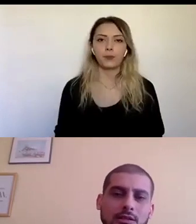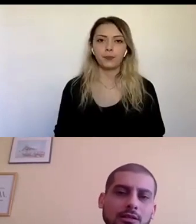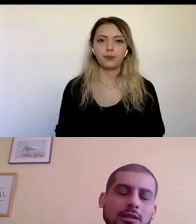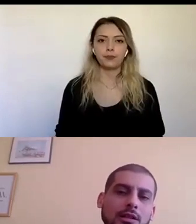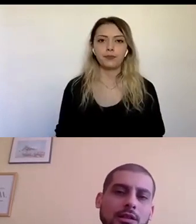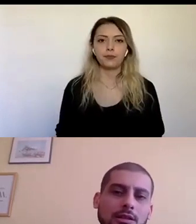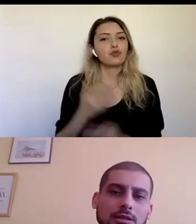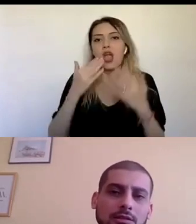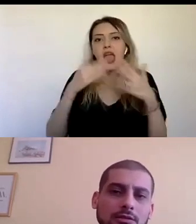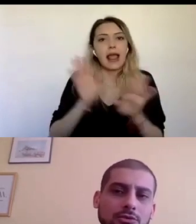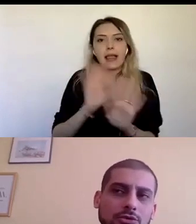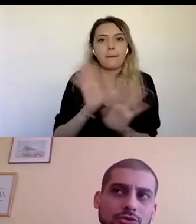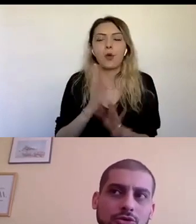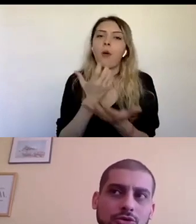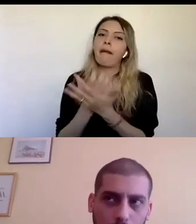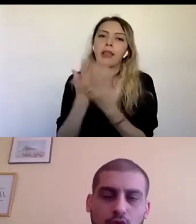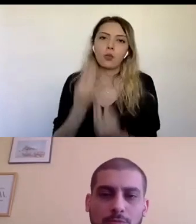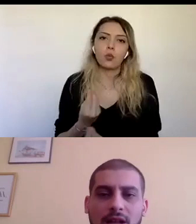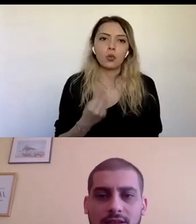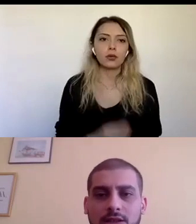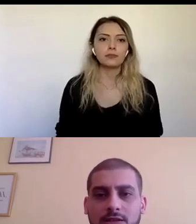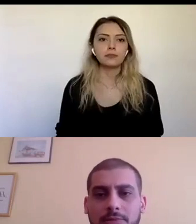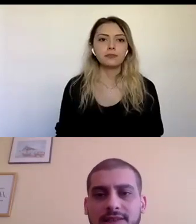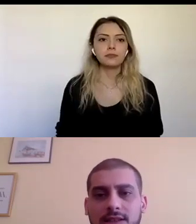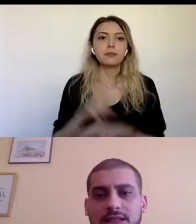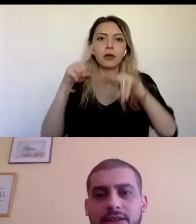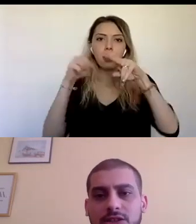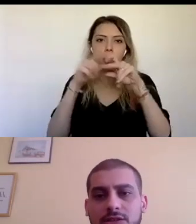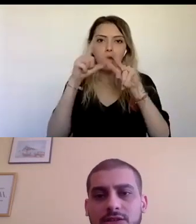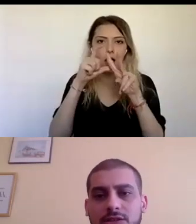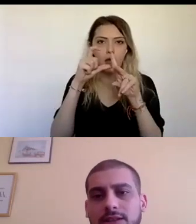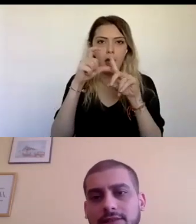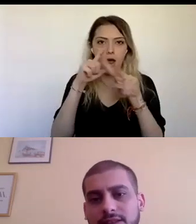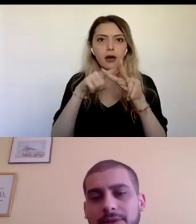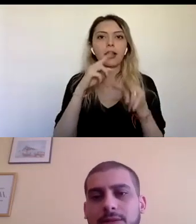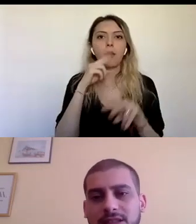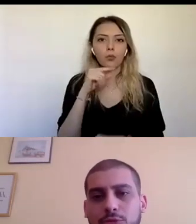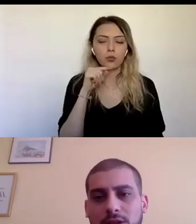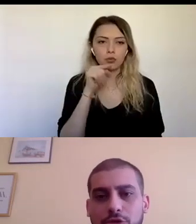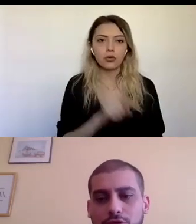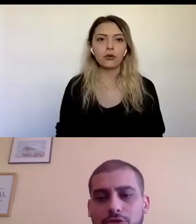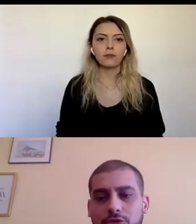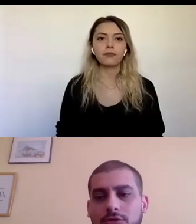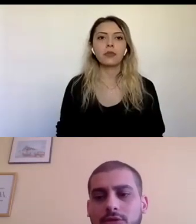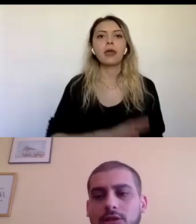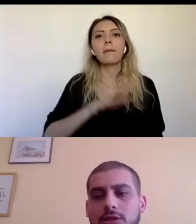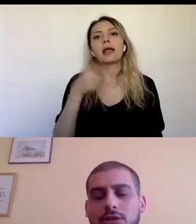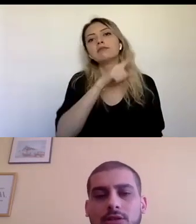Arda bir şey söyleyebilir bu konuda. Şöyle unutulma hakkını baz aldıkları için evet yani silme talebinde